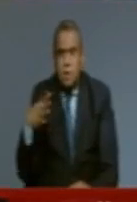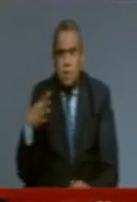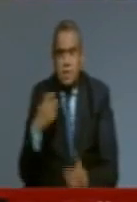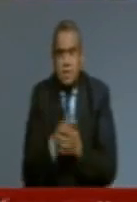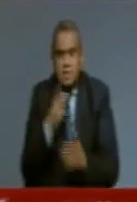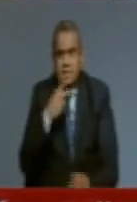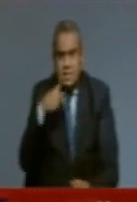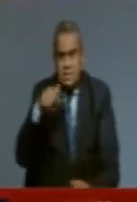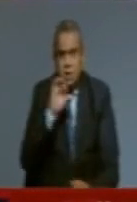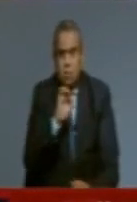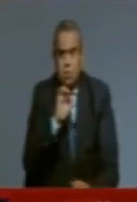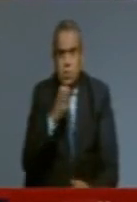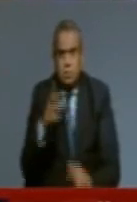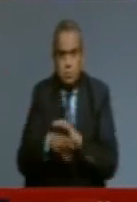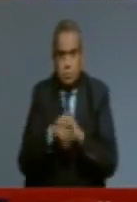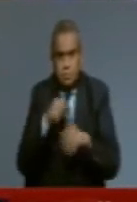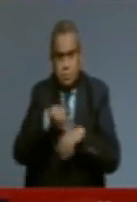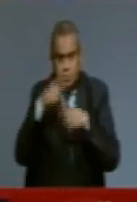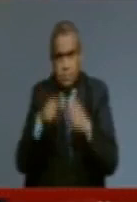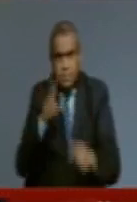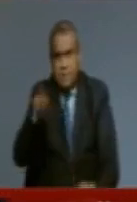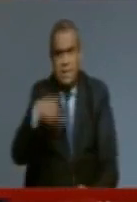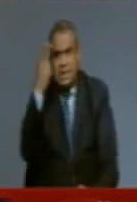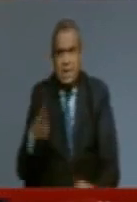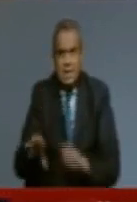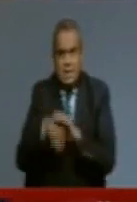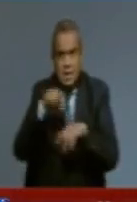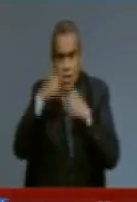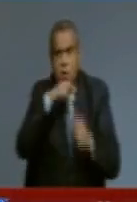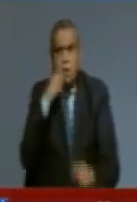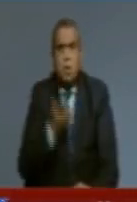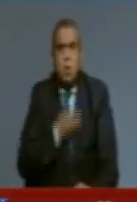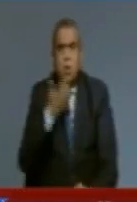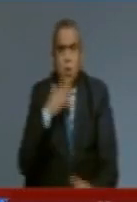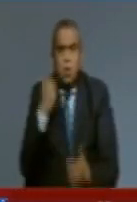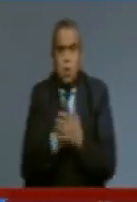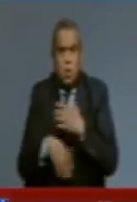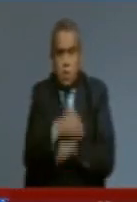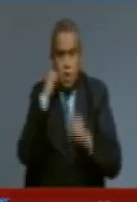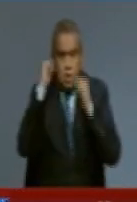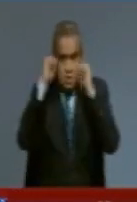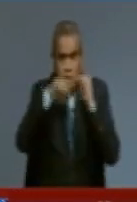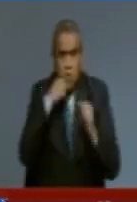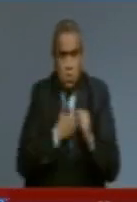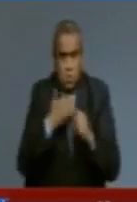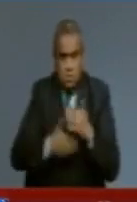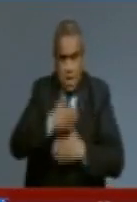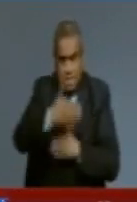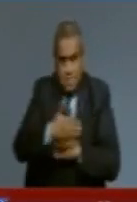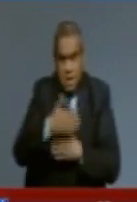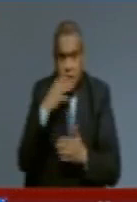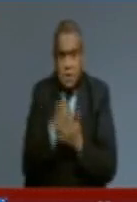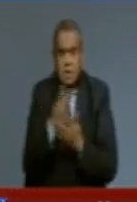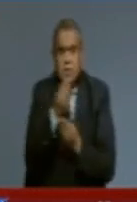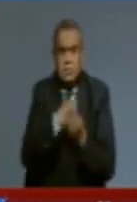1889-1896 تم بناء كنائس روسية بعد الثورة الروسية، وبعد هجرة